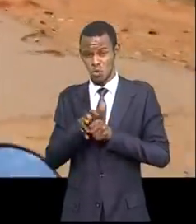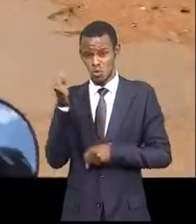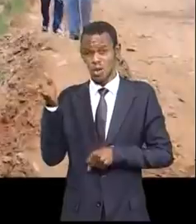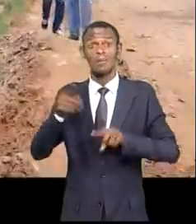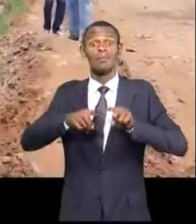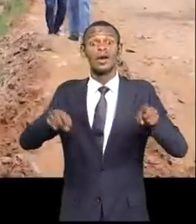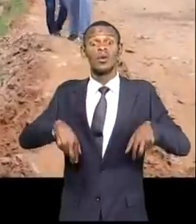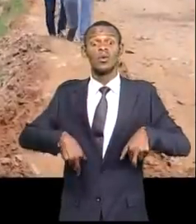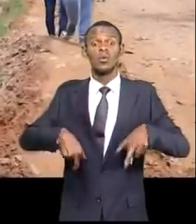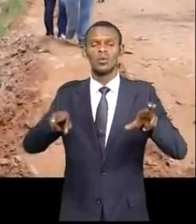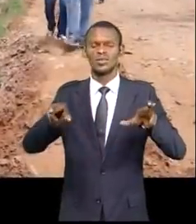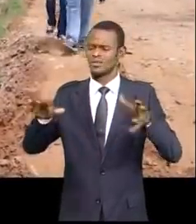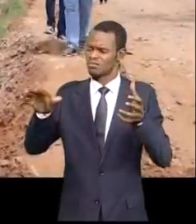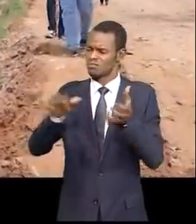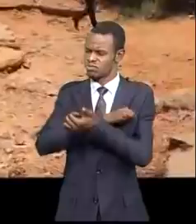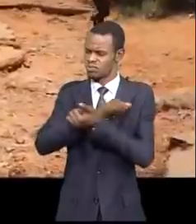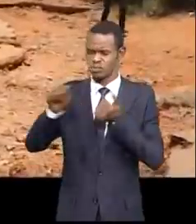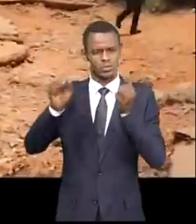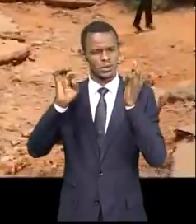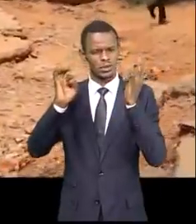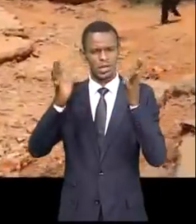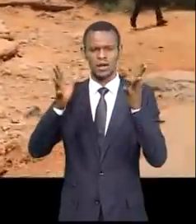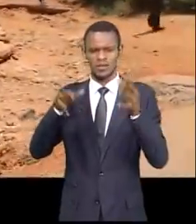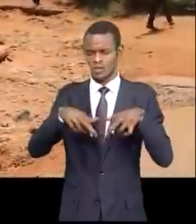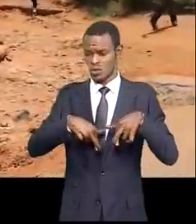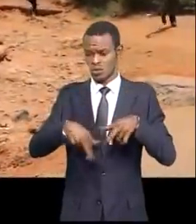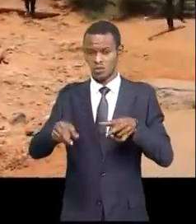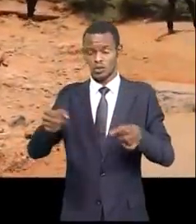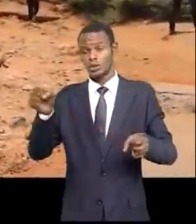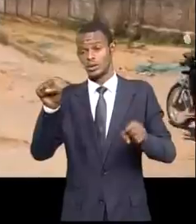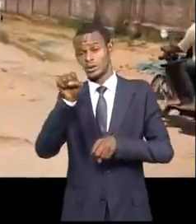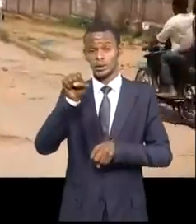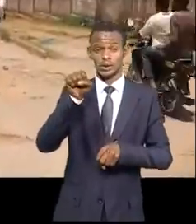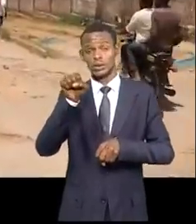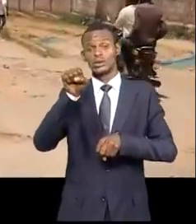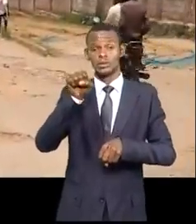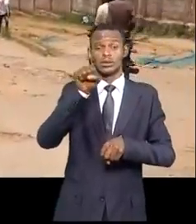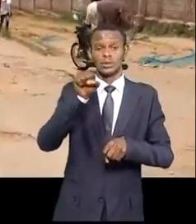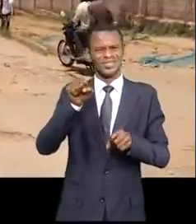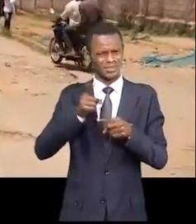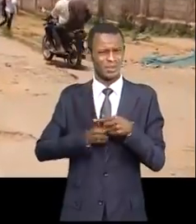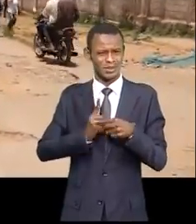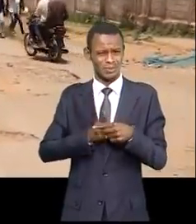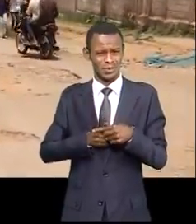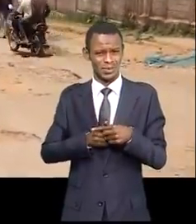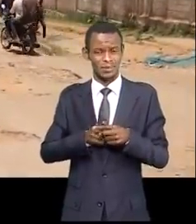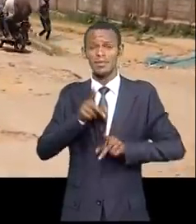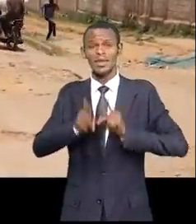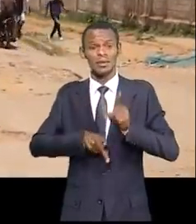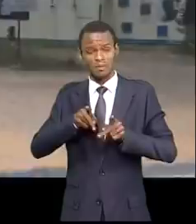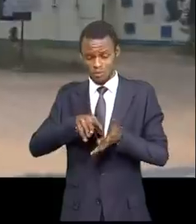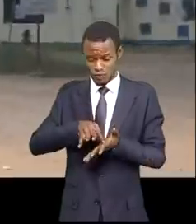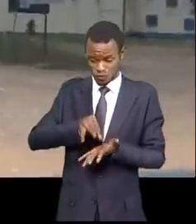avancé les routes quasi inexistante rendant difficile la circulation de la population les dernières couches de bitume remonte depuis